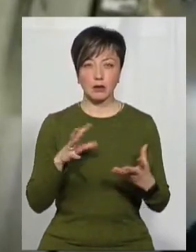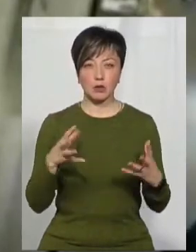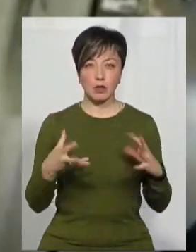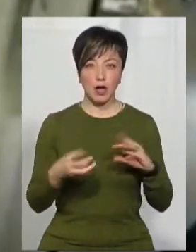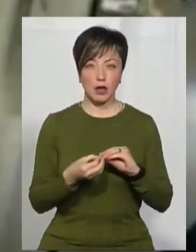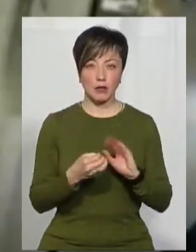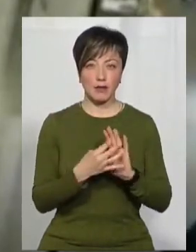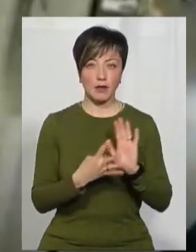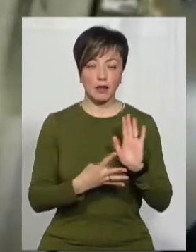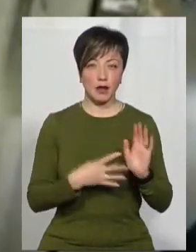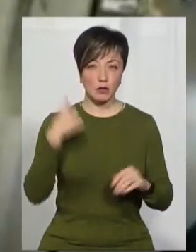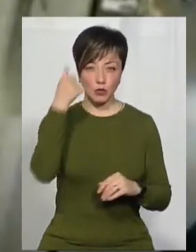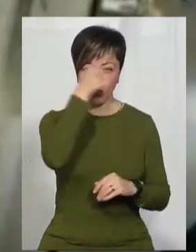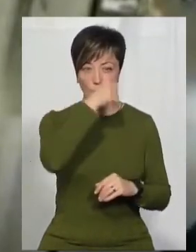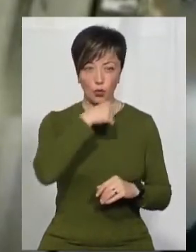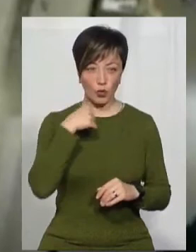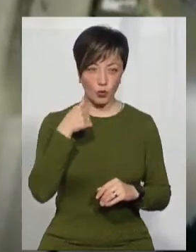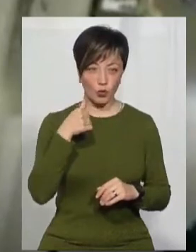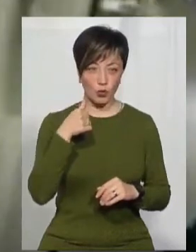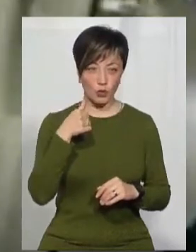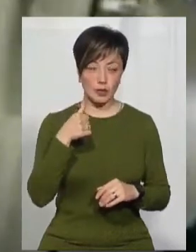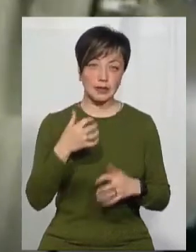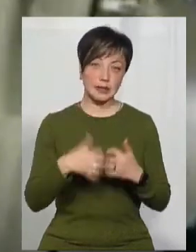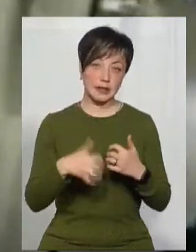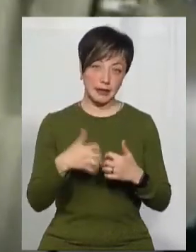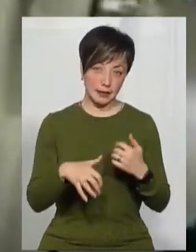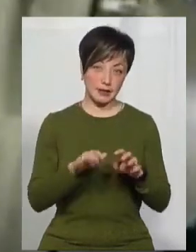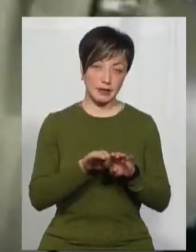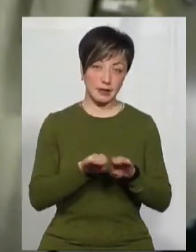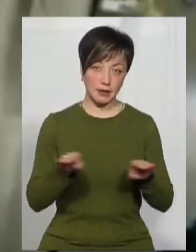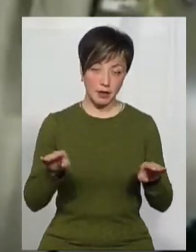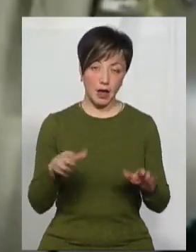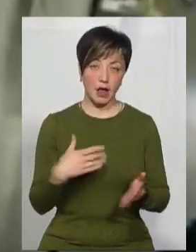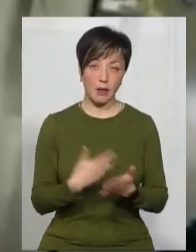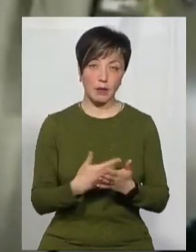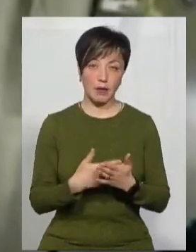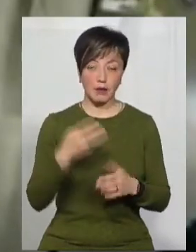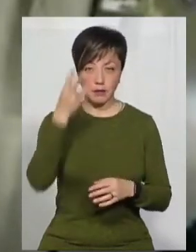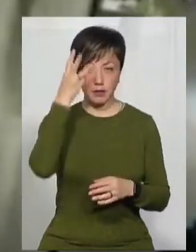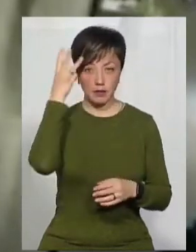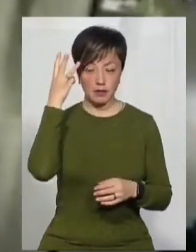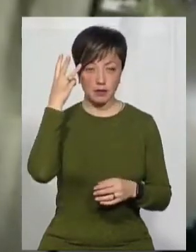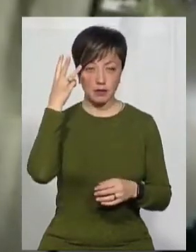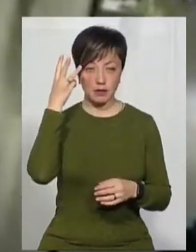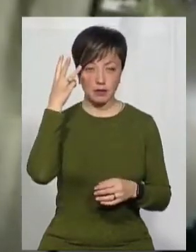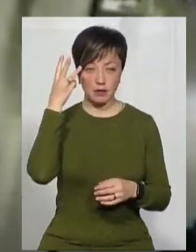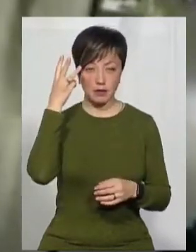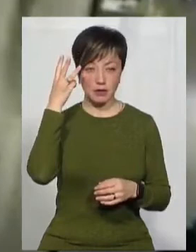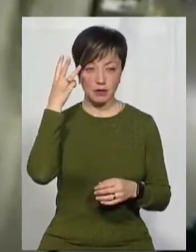році ну, середній рівень. А наприклад, Хмельницька